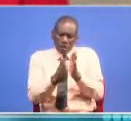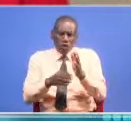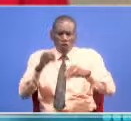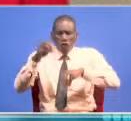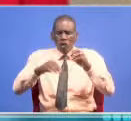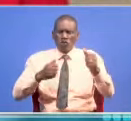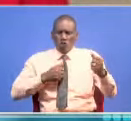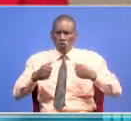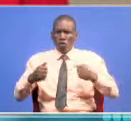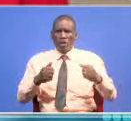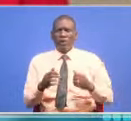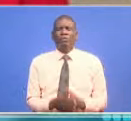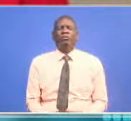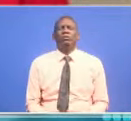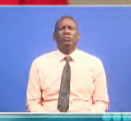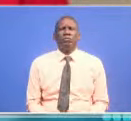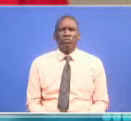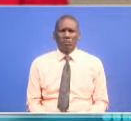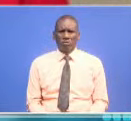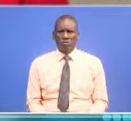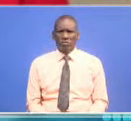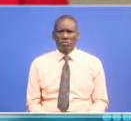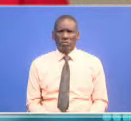uwanjani wako sasa.